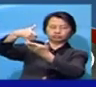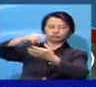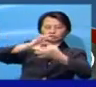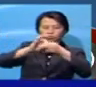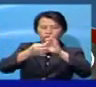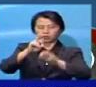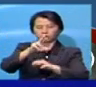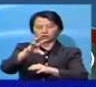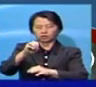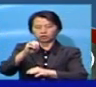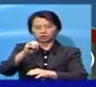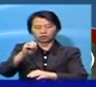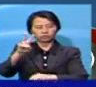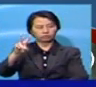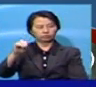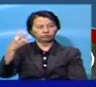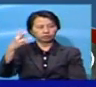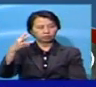Rio